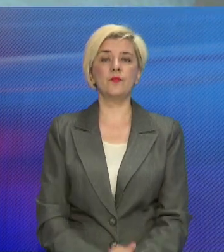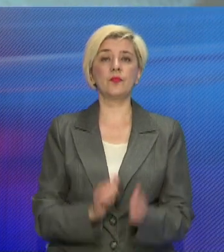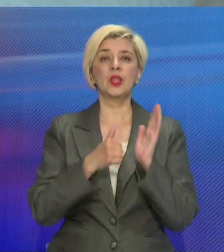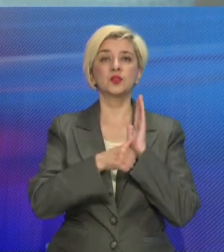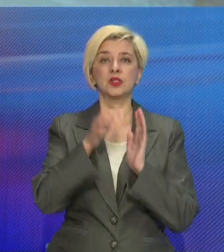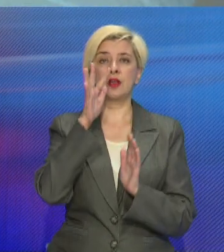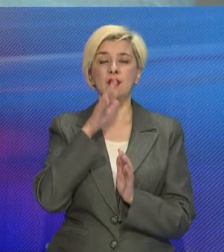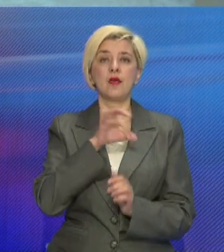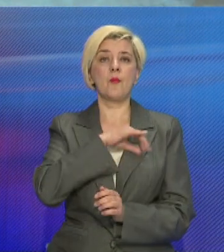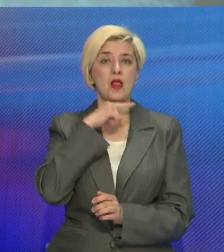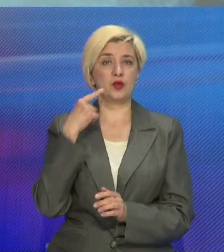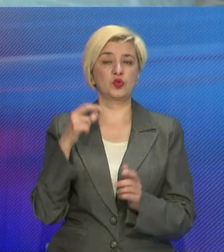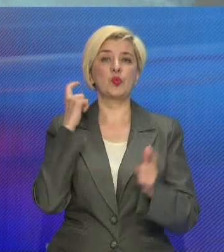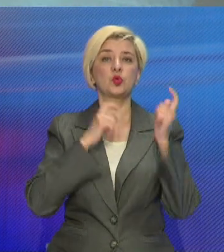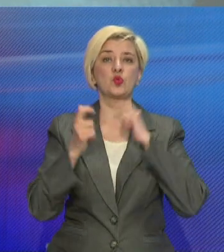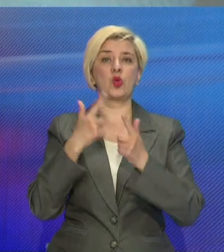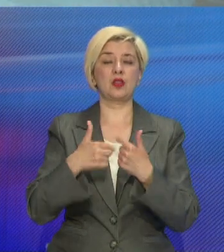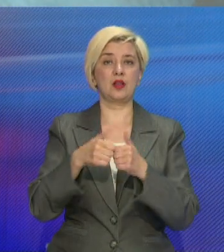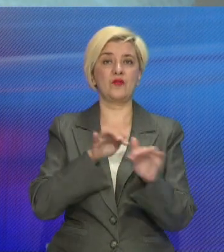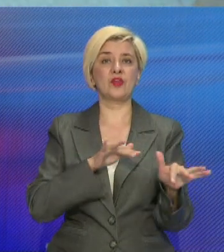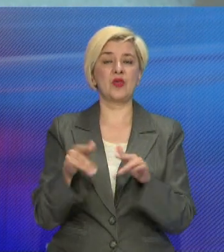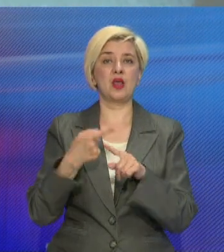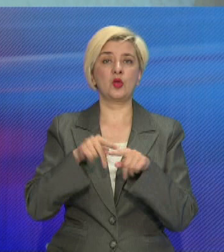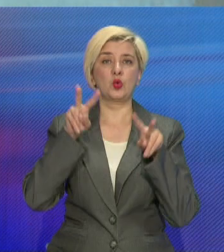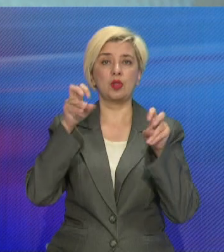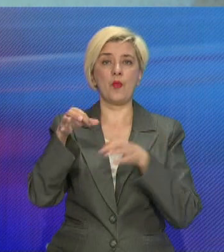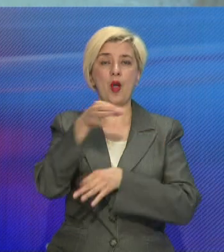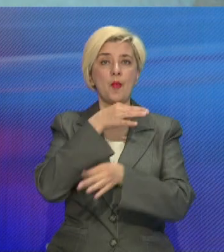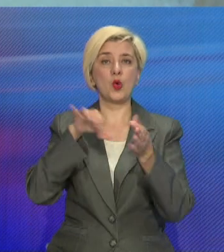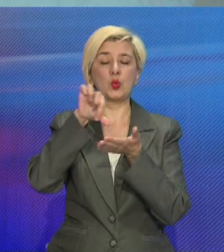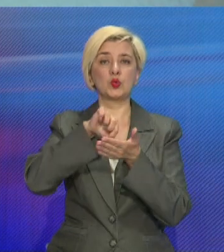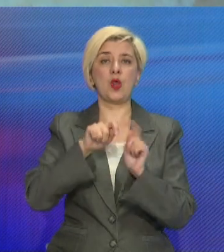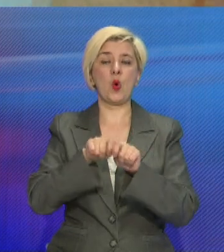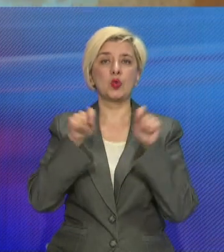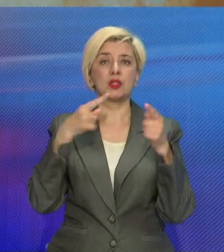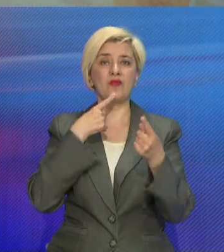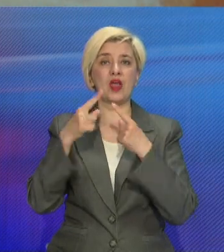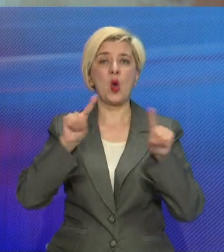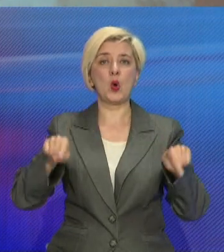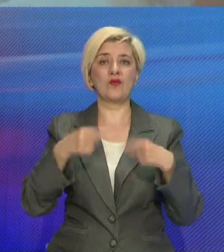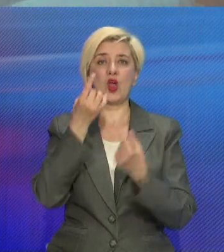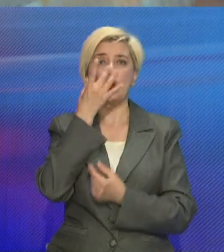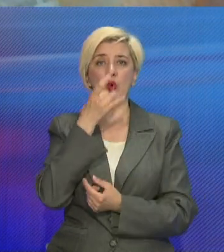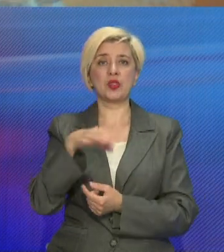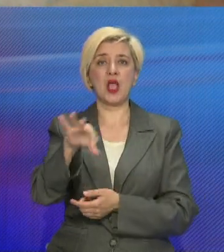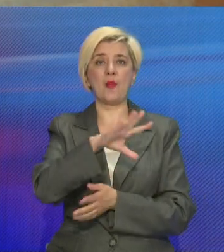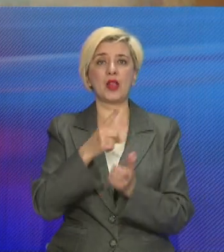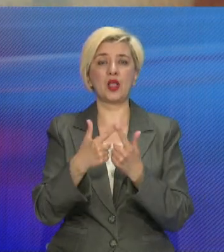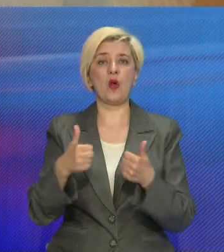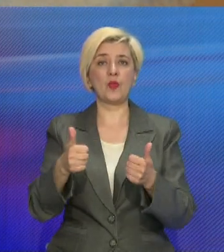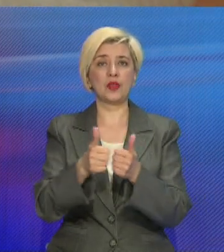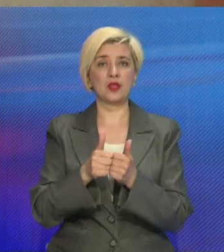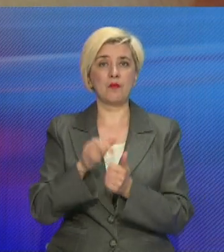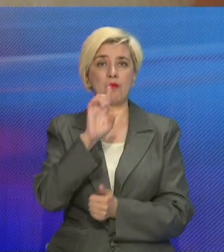60 год беларускаму студатрадовскому руху. Гэта тэму абмяркоўвалі удзельнікі адкрытага дыялогу, арганізаванага Гродзенскім абласным камітэтам